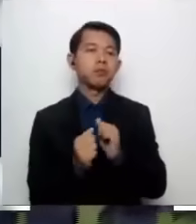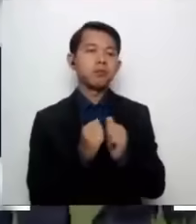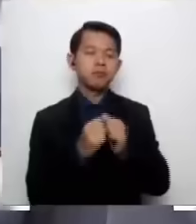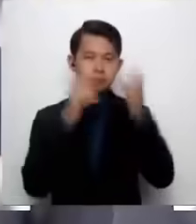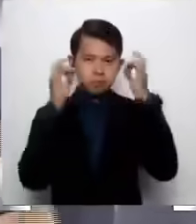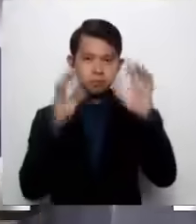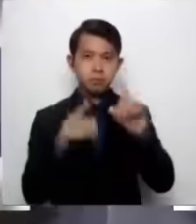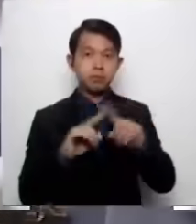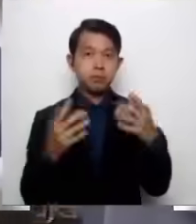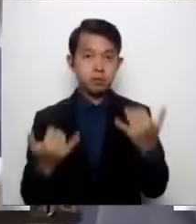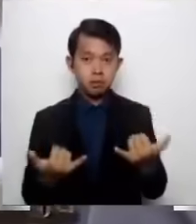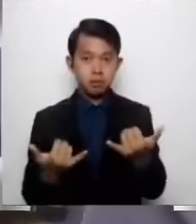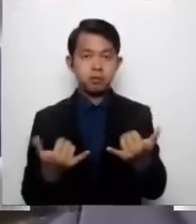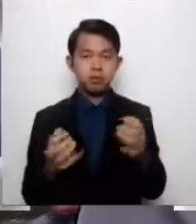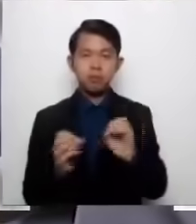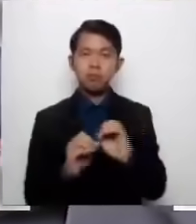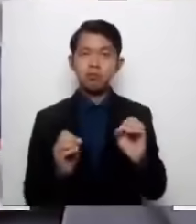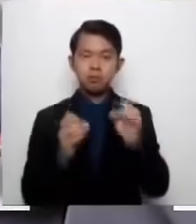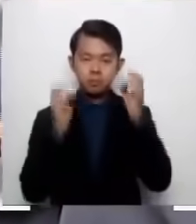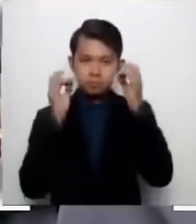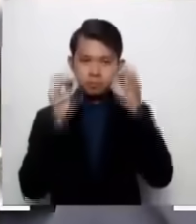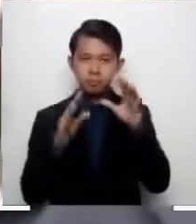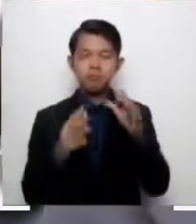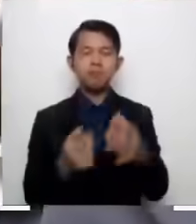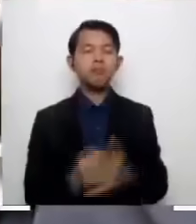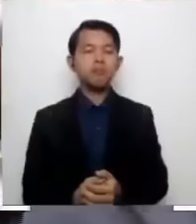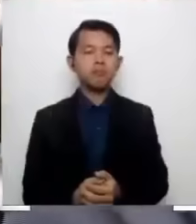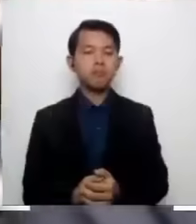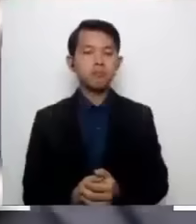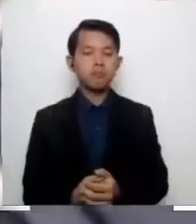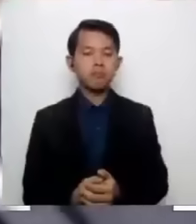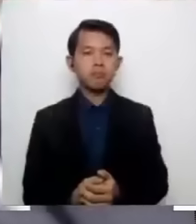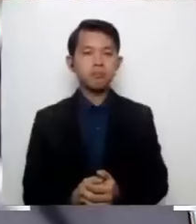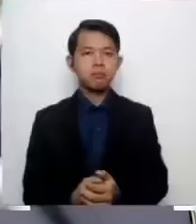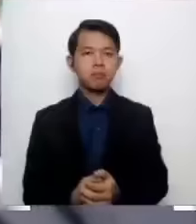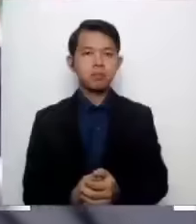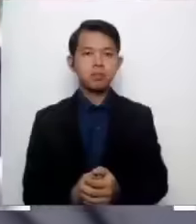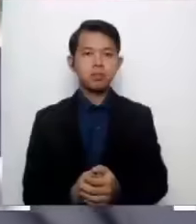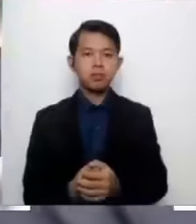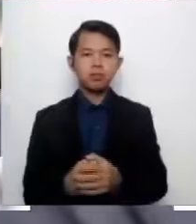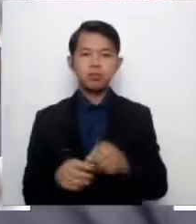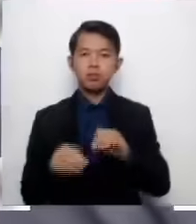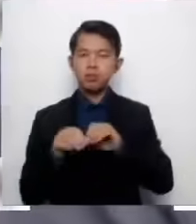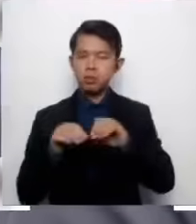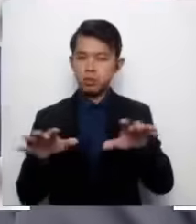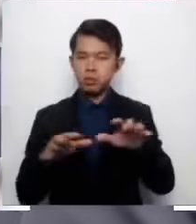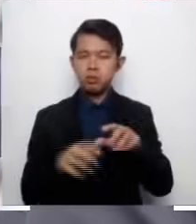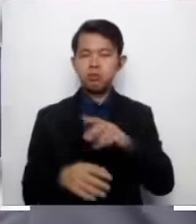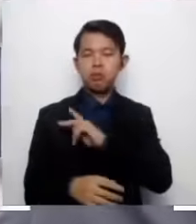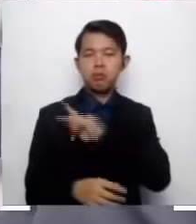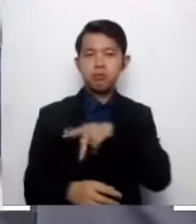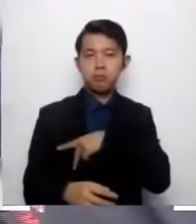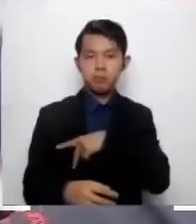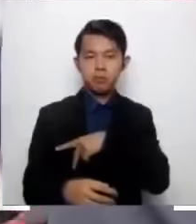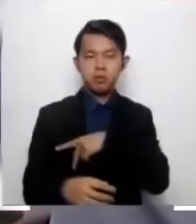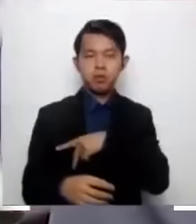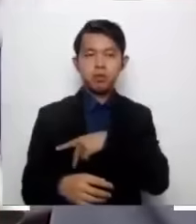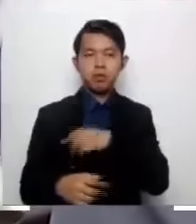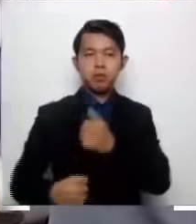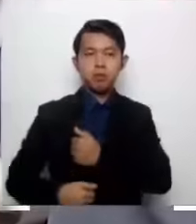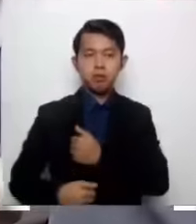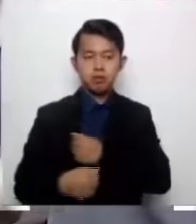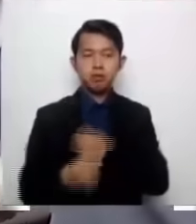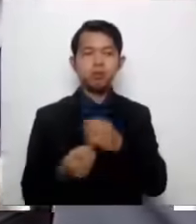PNP yung deployment natin ng personel Uh Likewise we are coordinating with the AFP for the deployment of additional forces